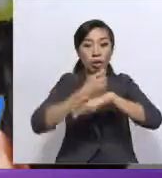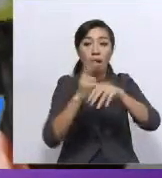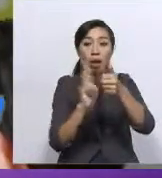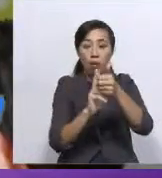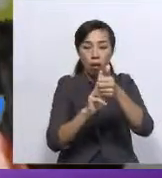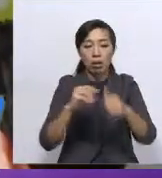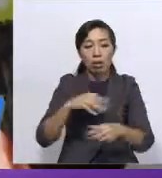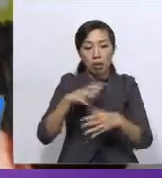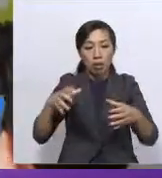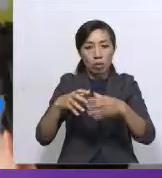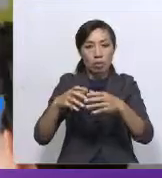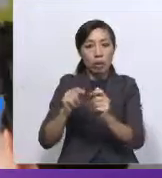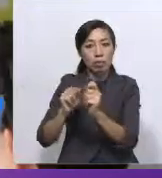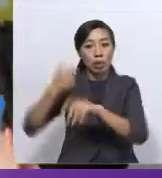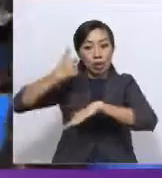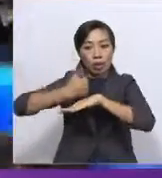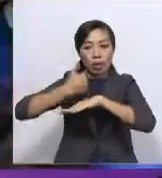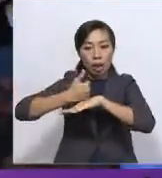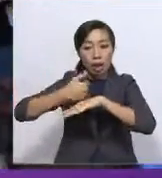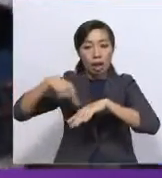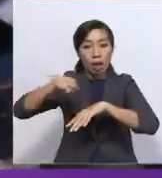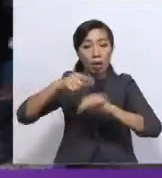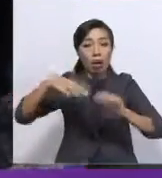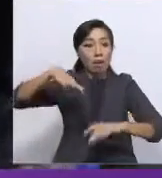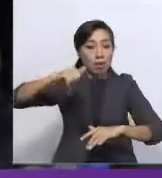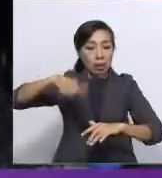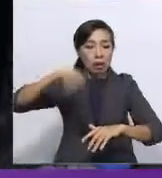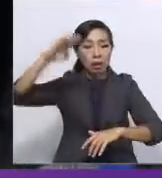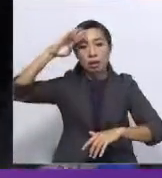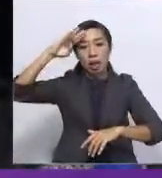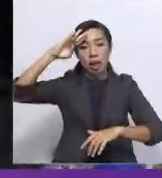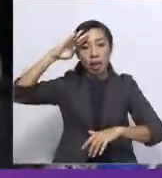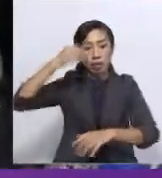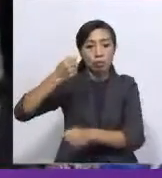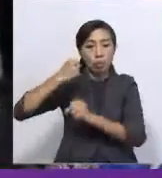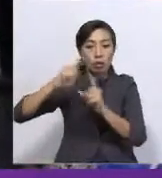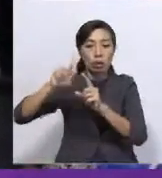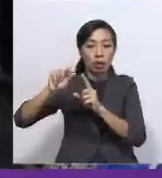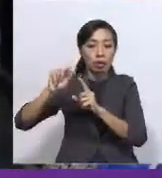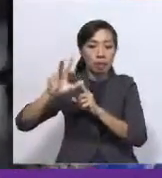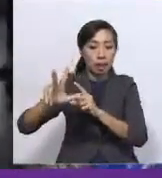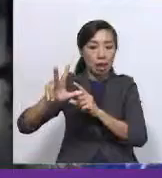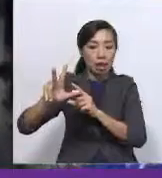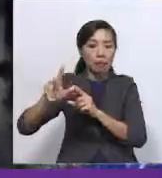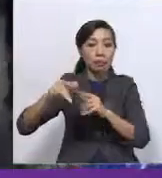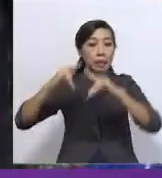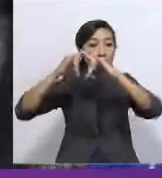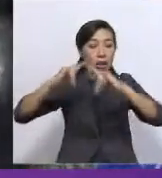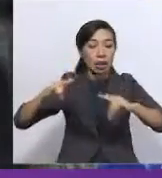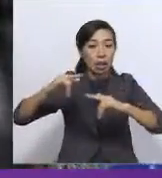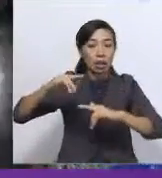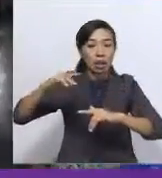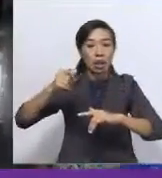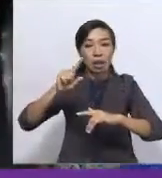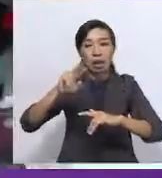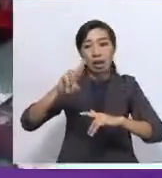แก่นนะครับพร้อมทั้งนายอำเภอเป็นอำเภอเมืองขอนแก่นนะครับแล้วก็ทหารจากมณฑลทหารบกที่23ค่ายศรีพั